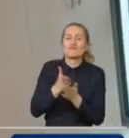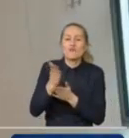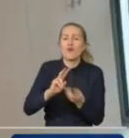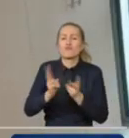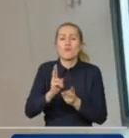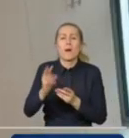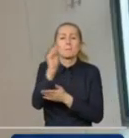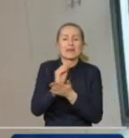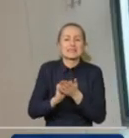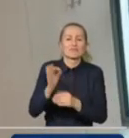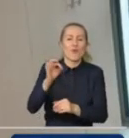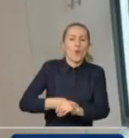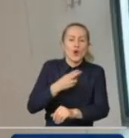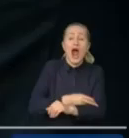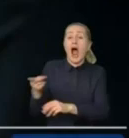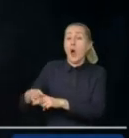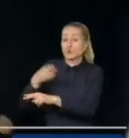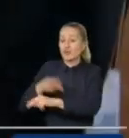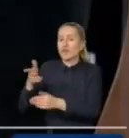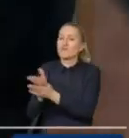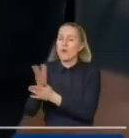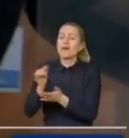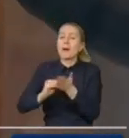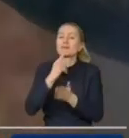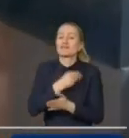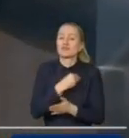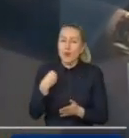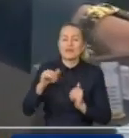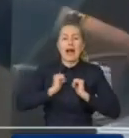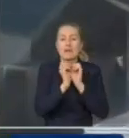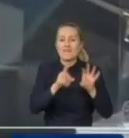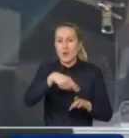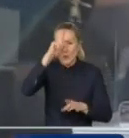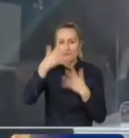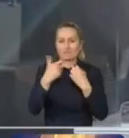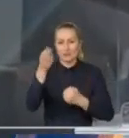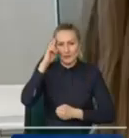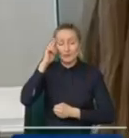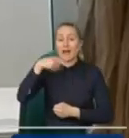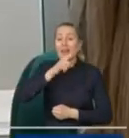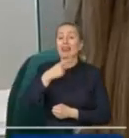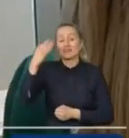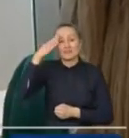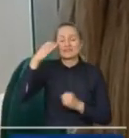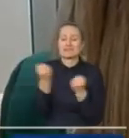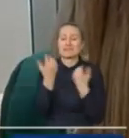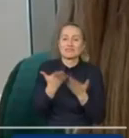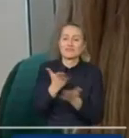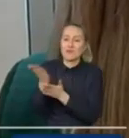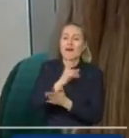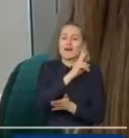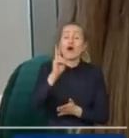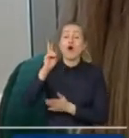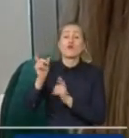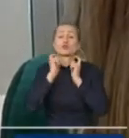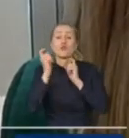urzędowych, a urzędnikom w pisaniu po polsku w sposób przystępny i zrozumiały. Językoznawcy dają słowo, że postarają się pomóc każdemu, kto się do nich